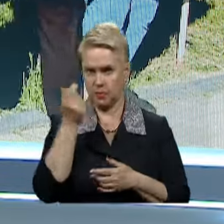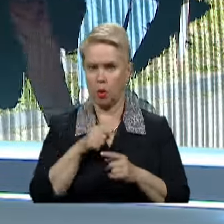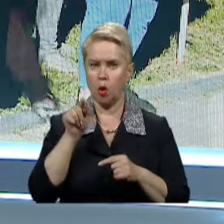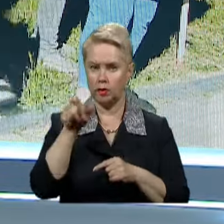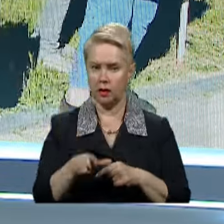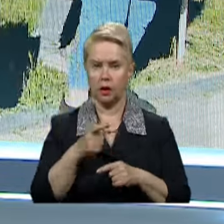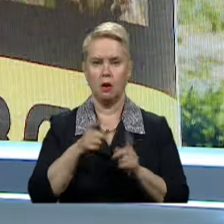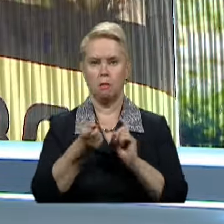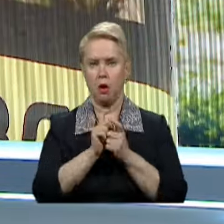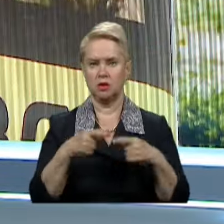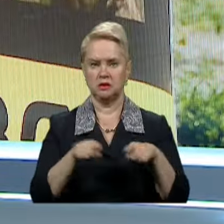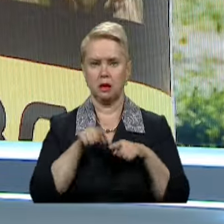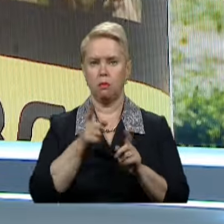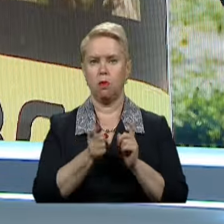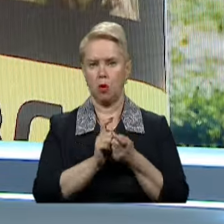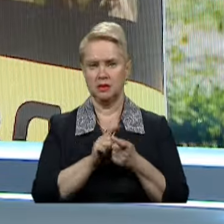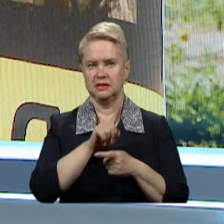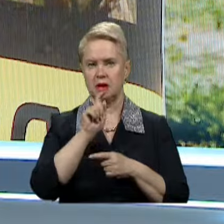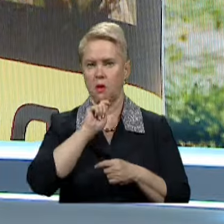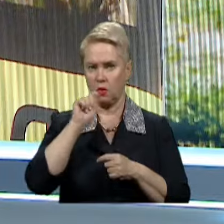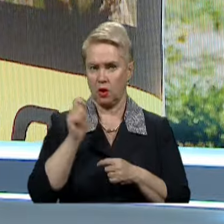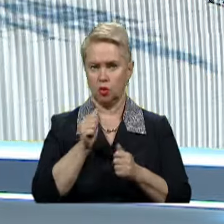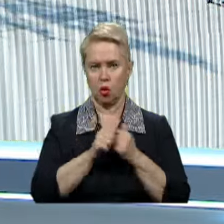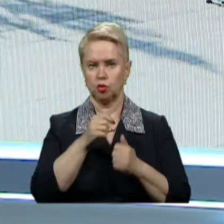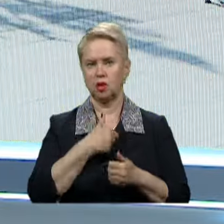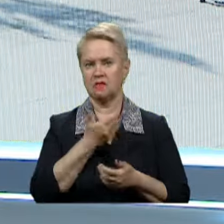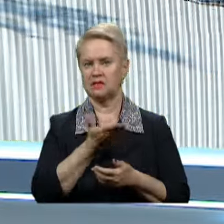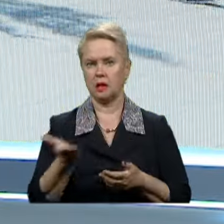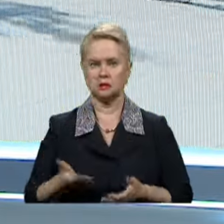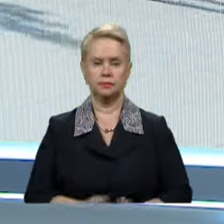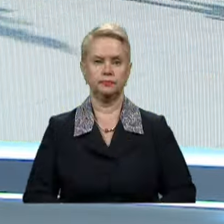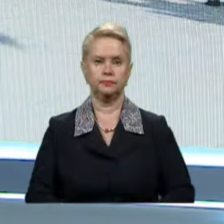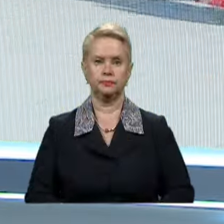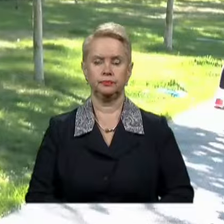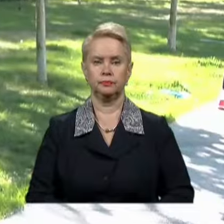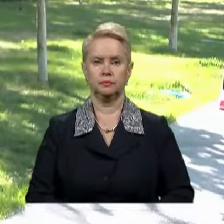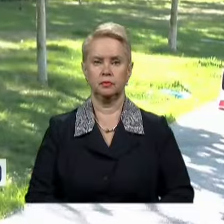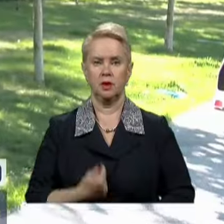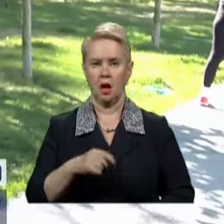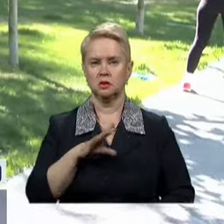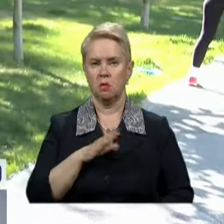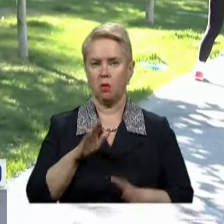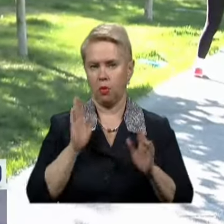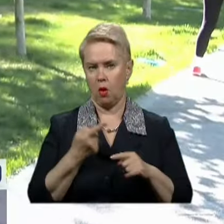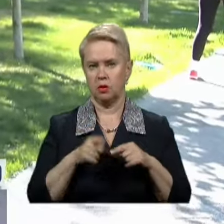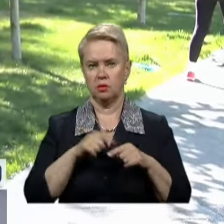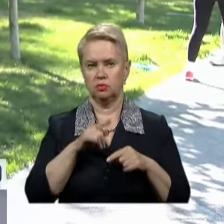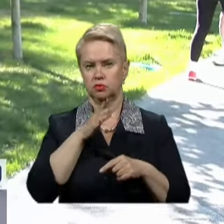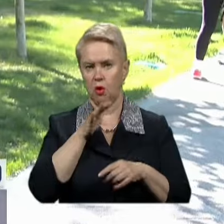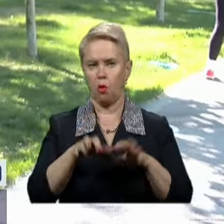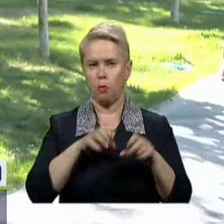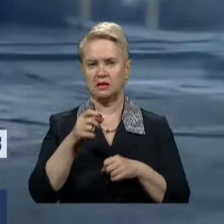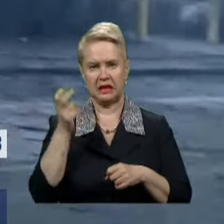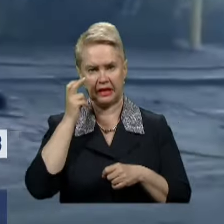них та боролось так, як вони боролись за країну і кожного з нас. Я сам був в полоні під час окупації